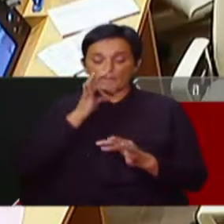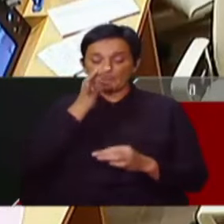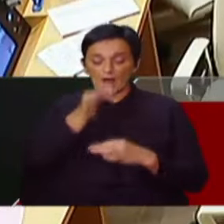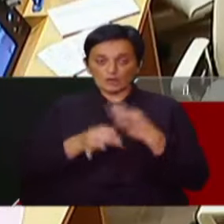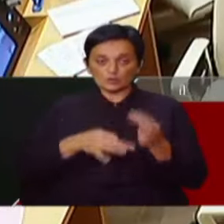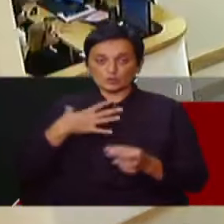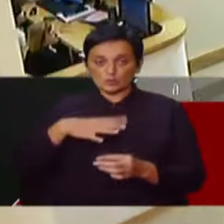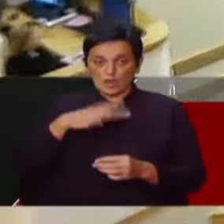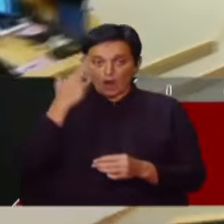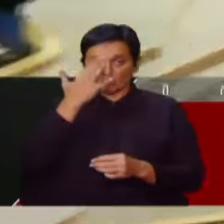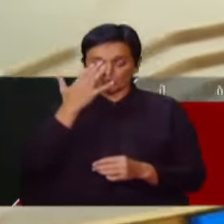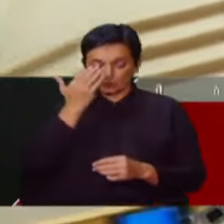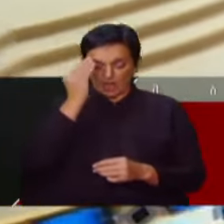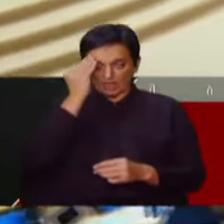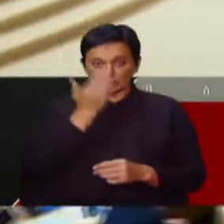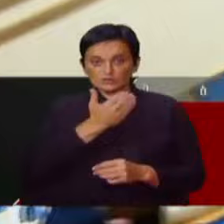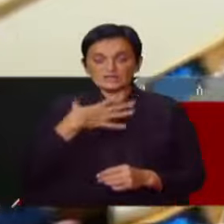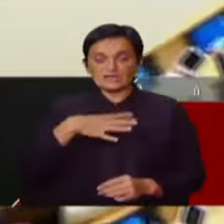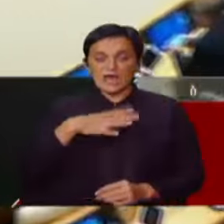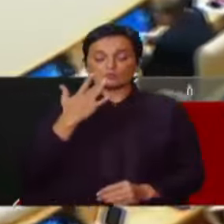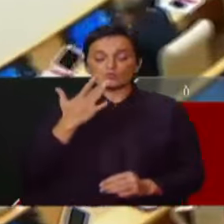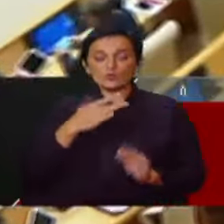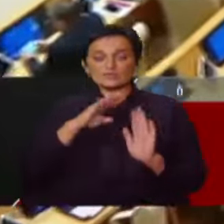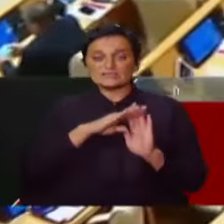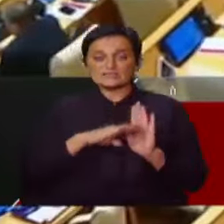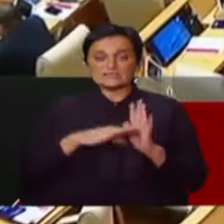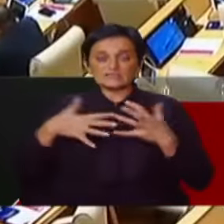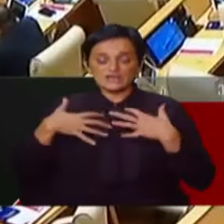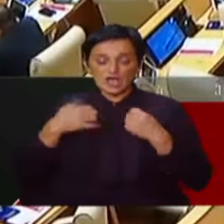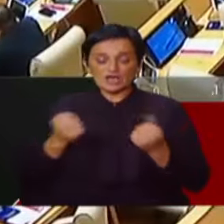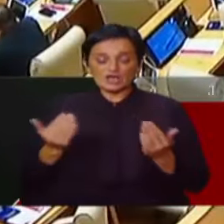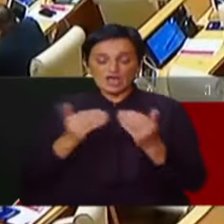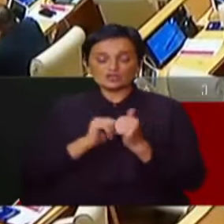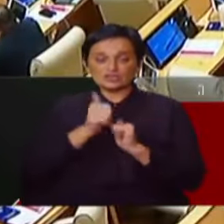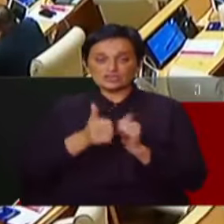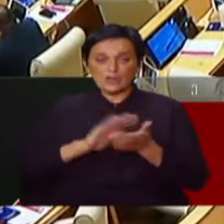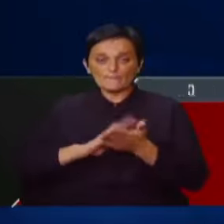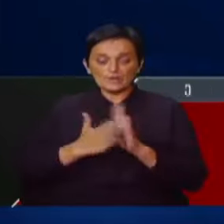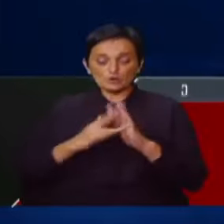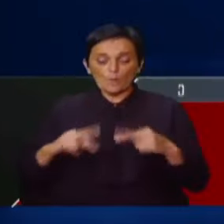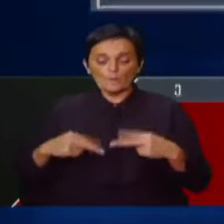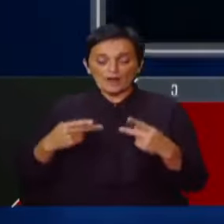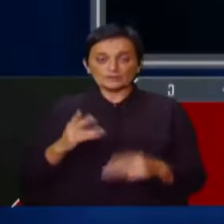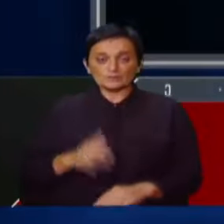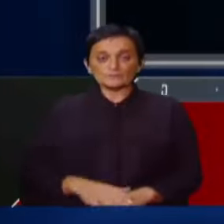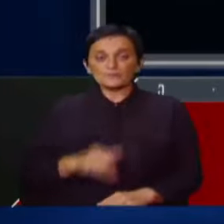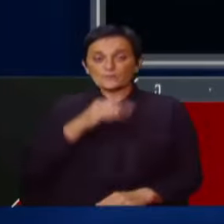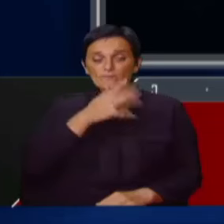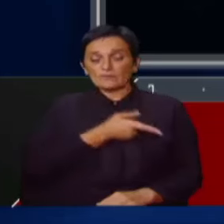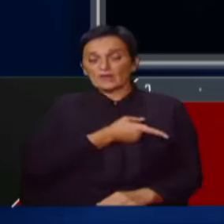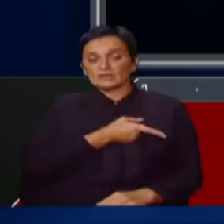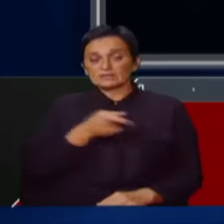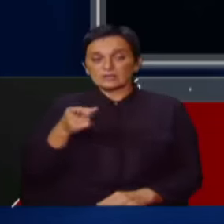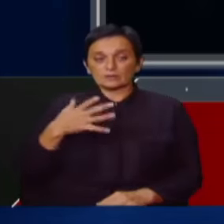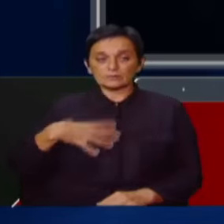საბოლოოდ ქართული ოცნების აზრით ქართული პოლიტიკური სისტემის გაჯანსაღების წინაპირობად იქცევა. მთელი ამ წლების